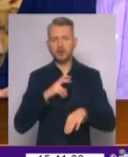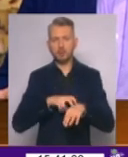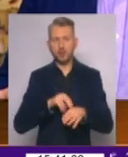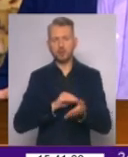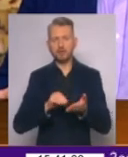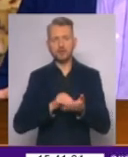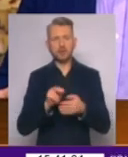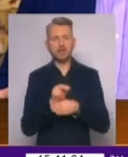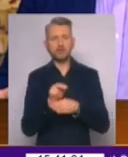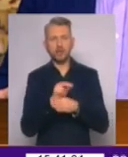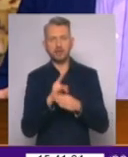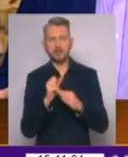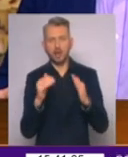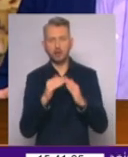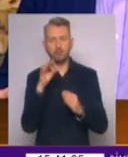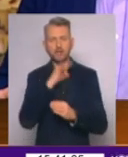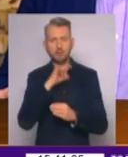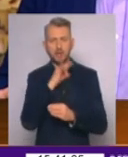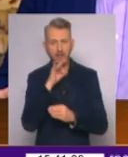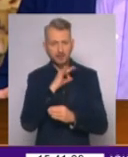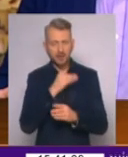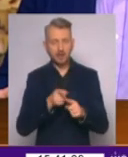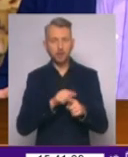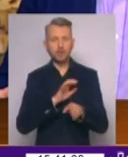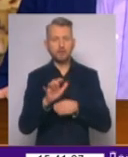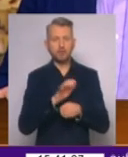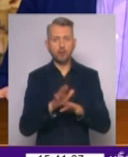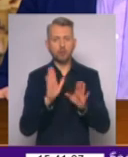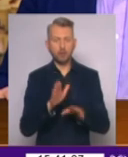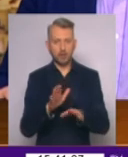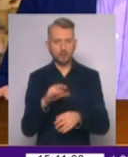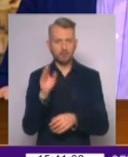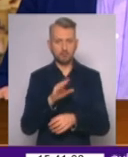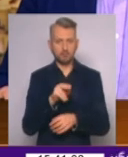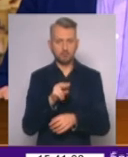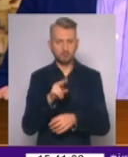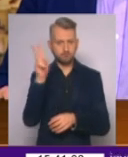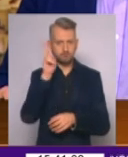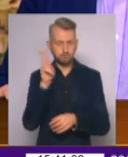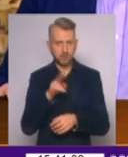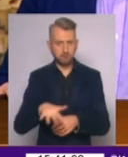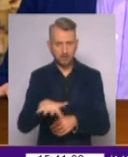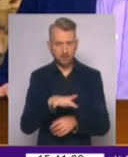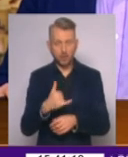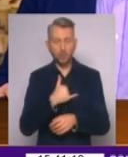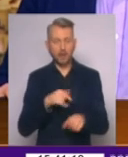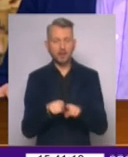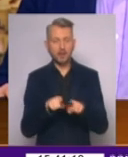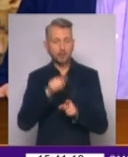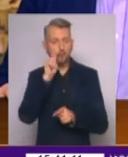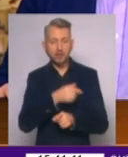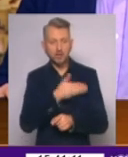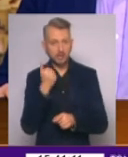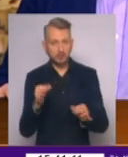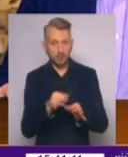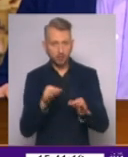на дом, таблетки и нейромедин, которые выпускаются только в Прибалтике. И у нас аналогов в Украине их нет никакого.